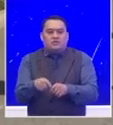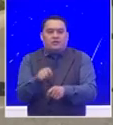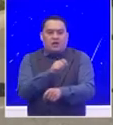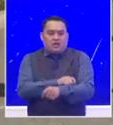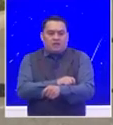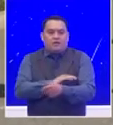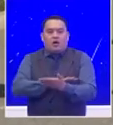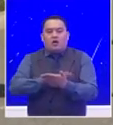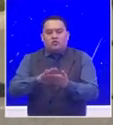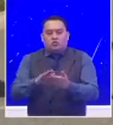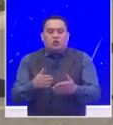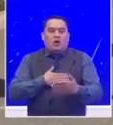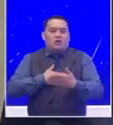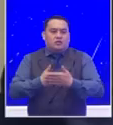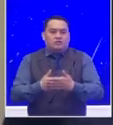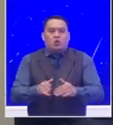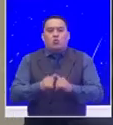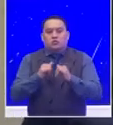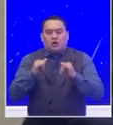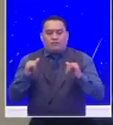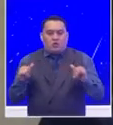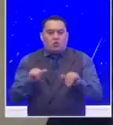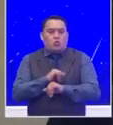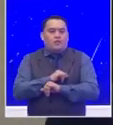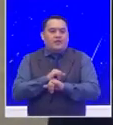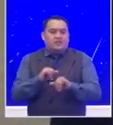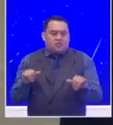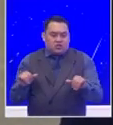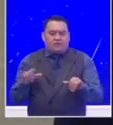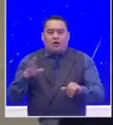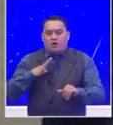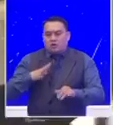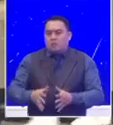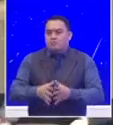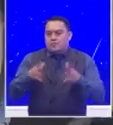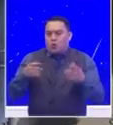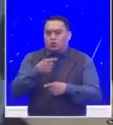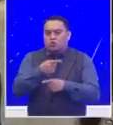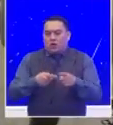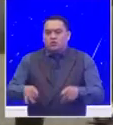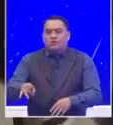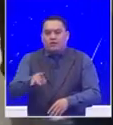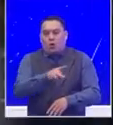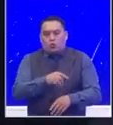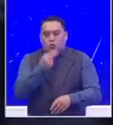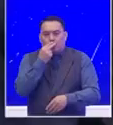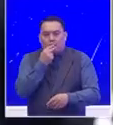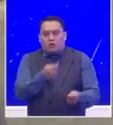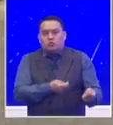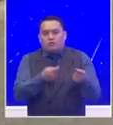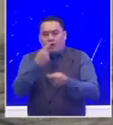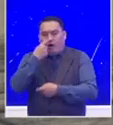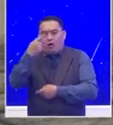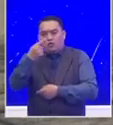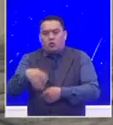число волонтеров в области увеличивается. Соответственно, добровольцы намерены охватить большую часть региона и доставлять пищу уже в